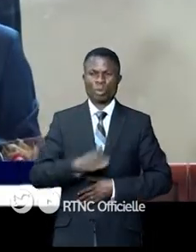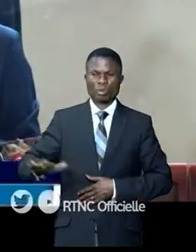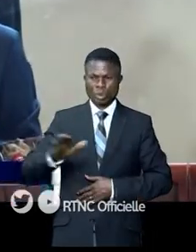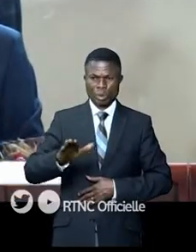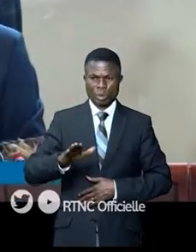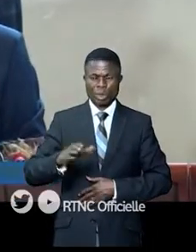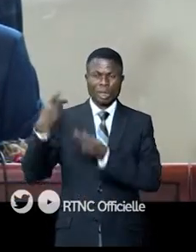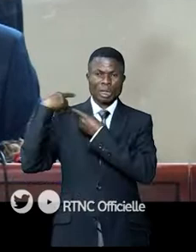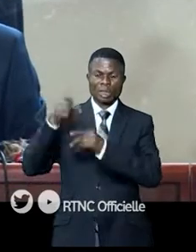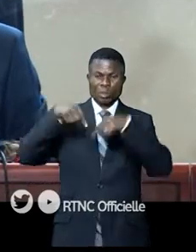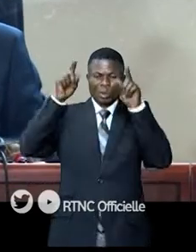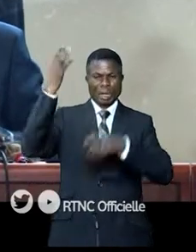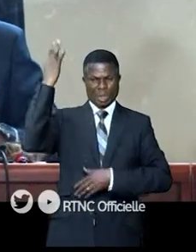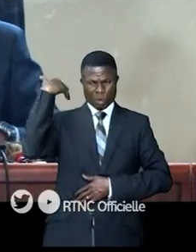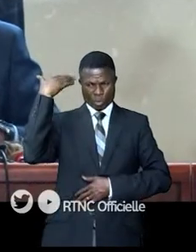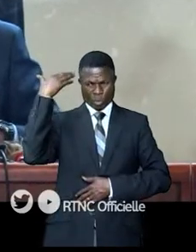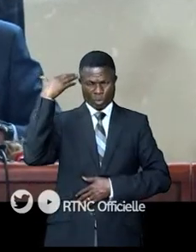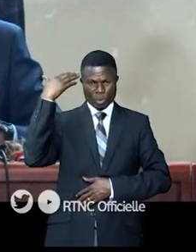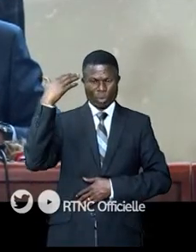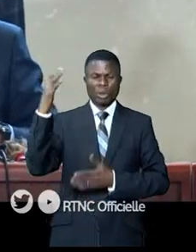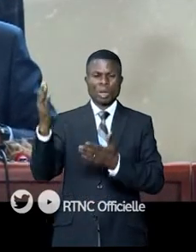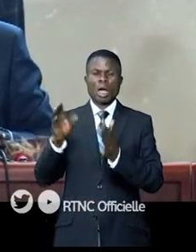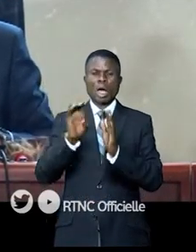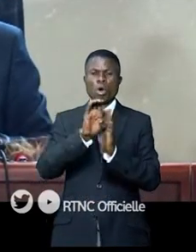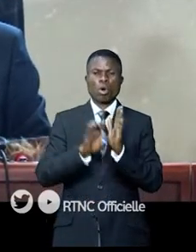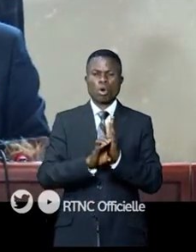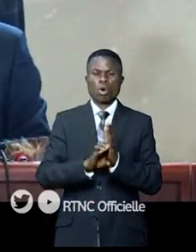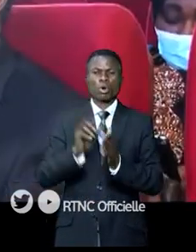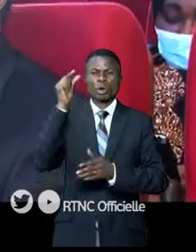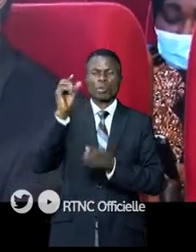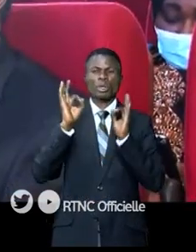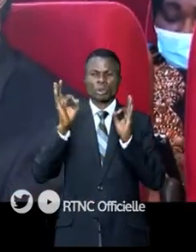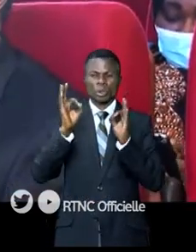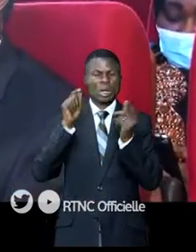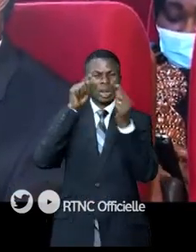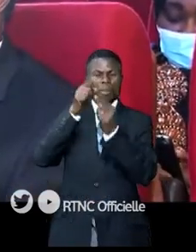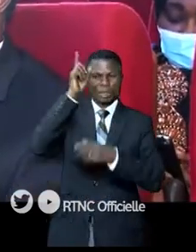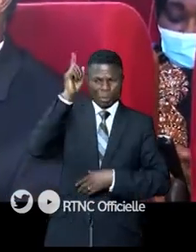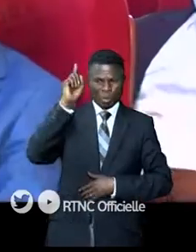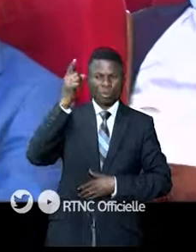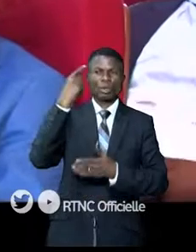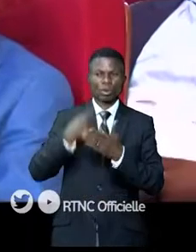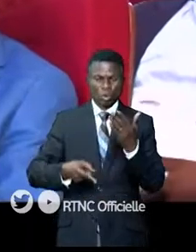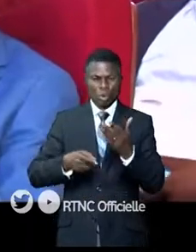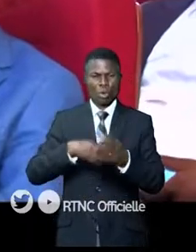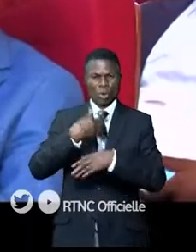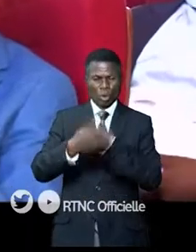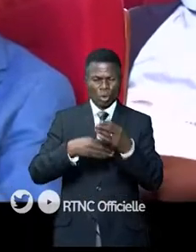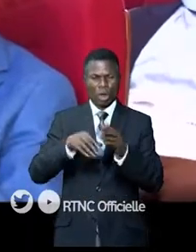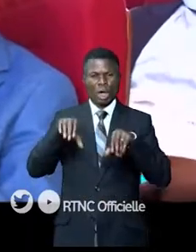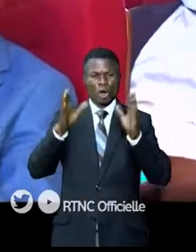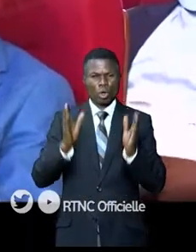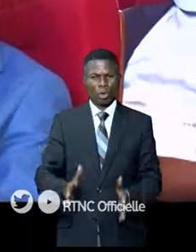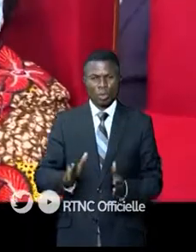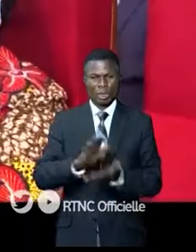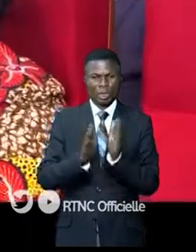avons depuis l'année dernière un nouveau code minier dont l'objectif principal est d'assurer que les Congolais